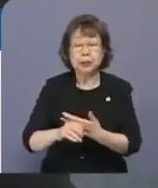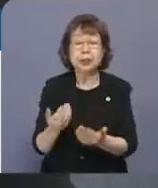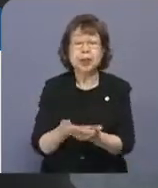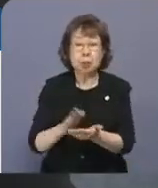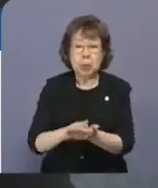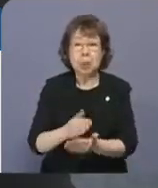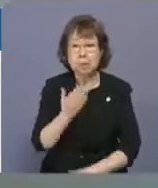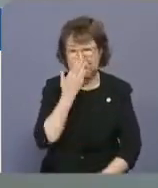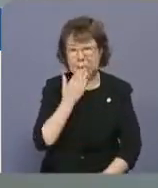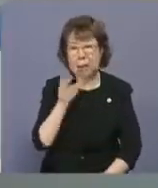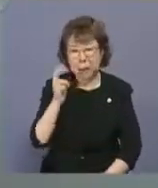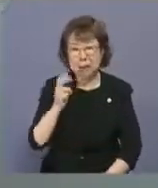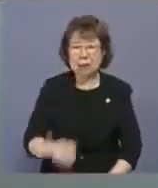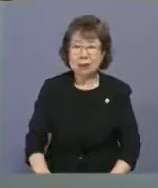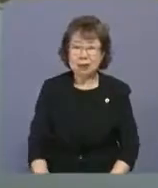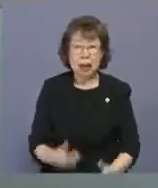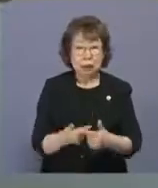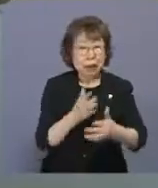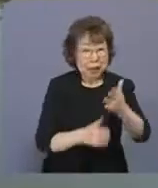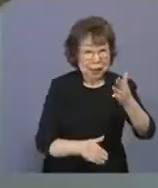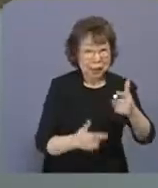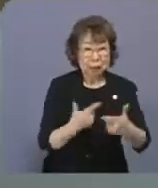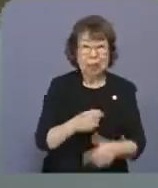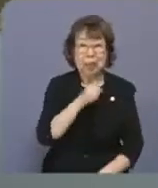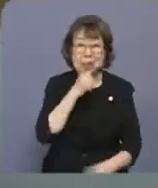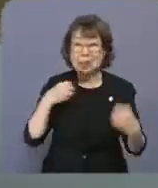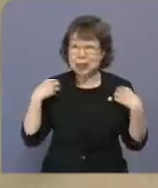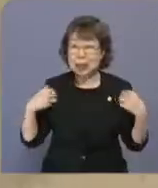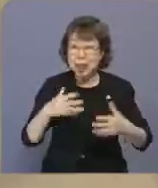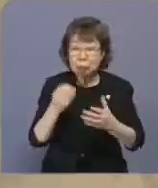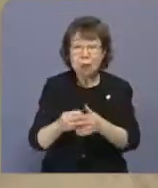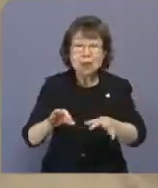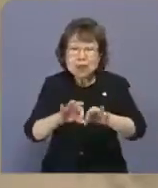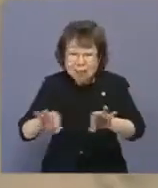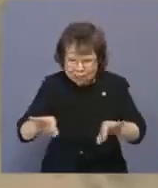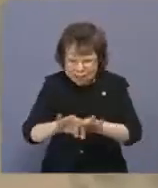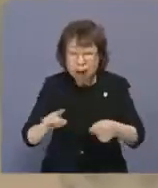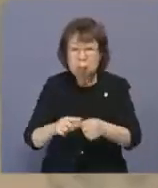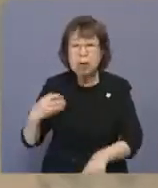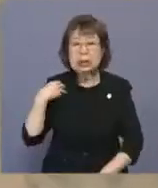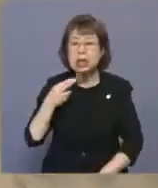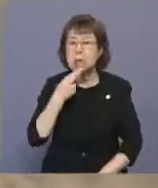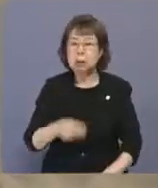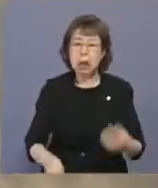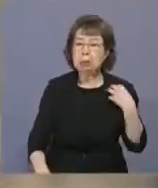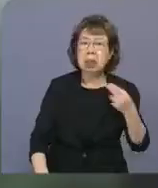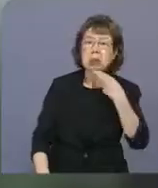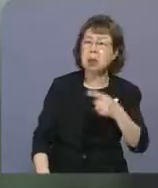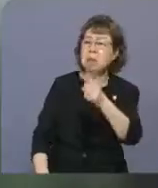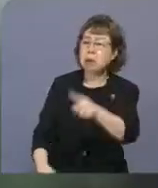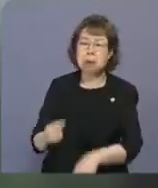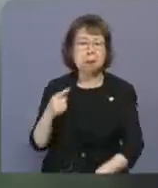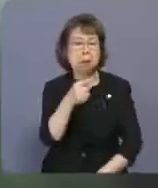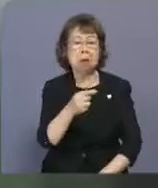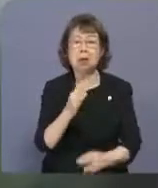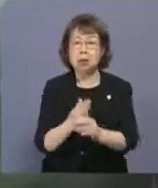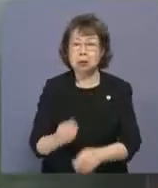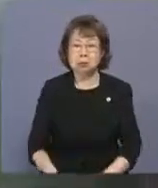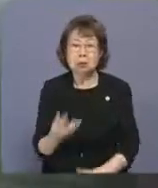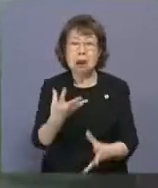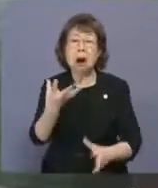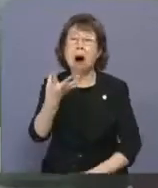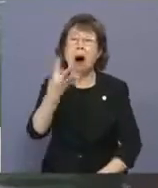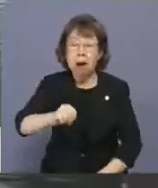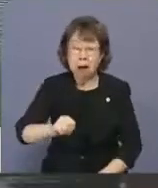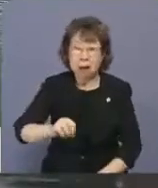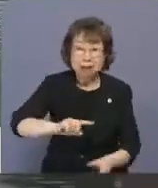시행할 예정입니다. 부산시와 부산진구청은 관로 누설과 관련해 각각 책임이 없다는 입장입니다. 수백억 원을 들여